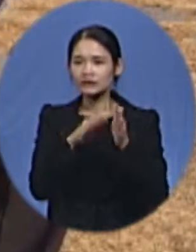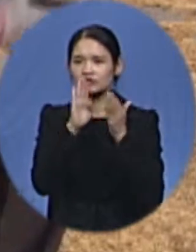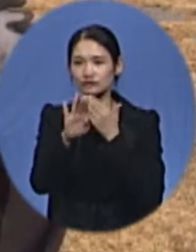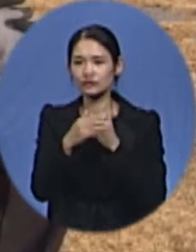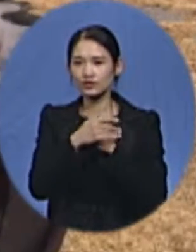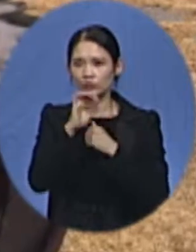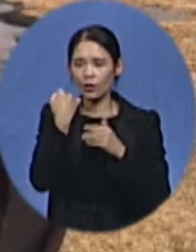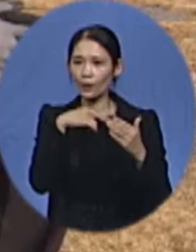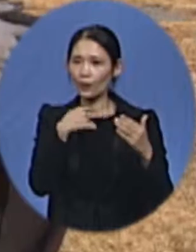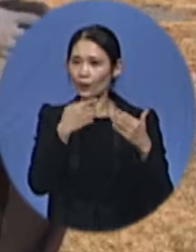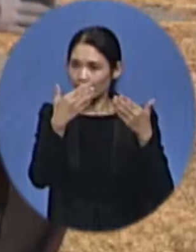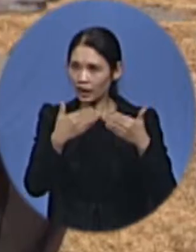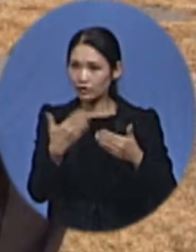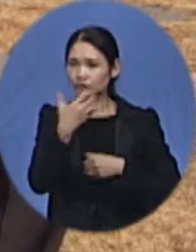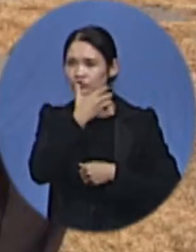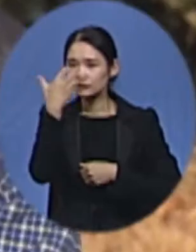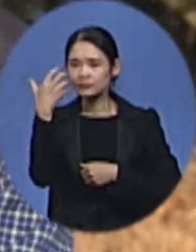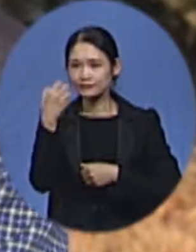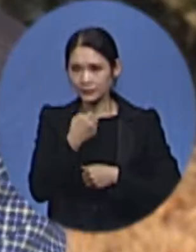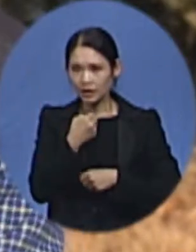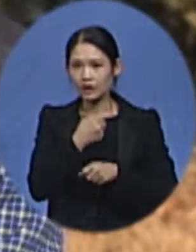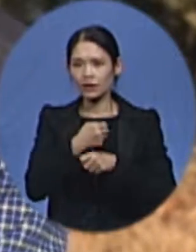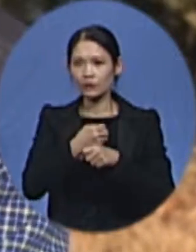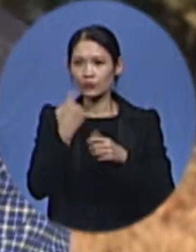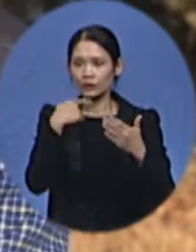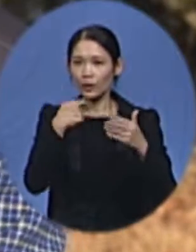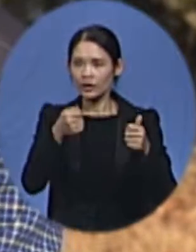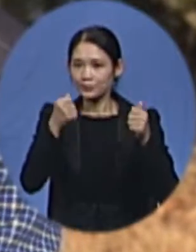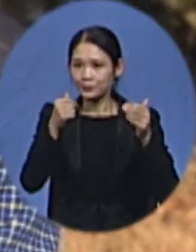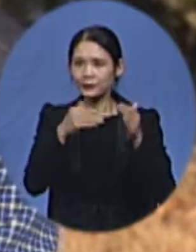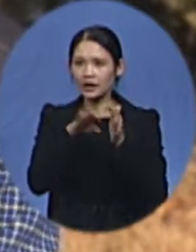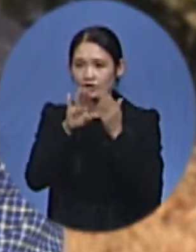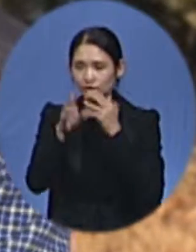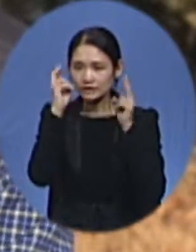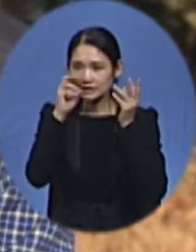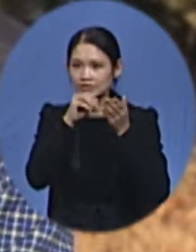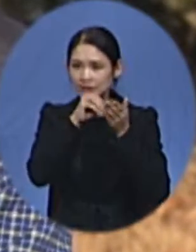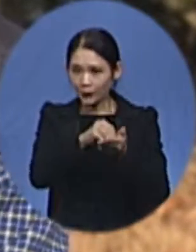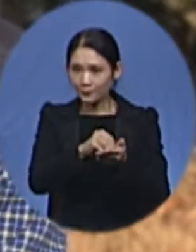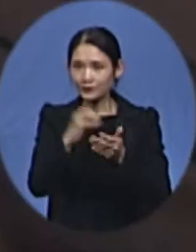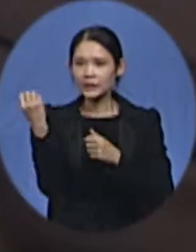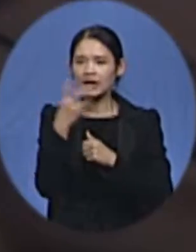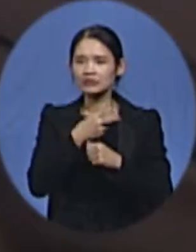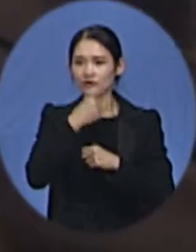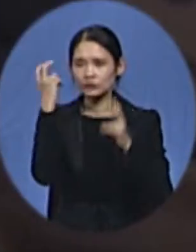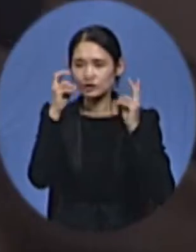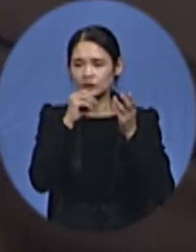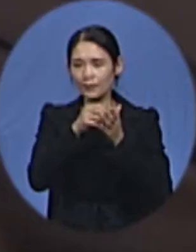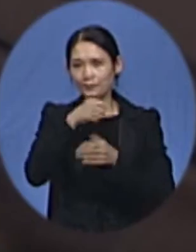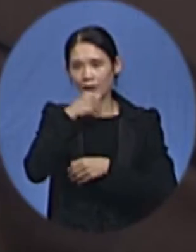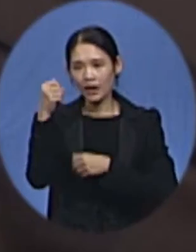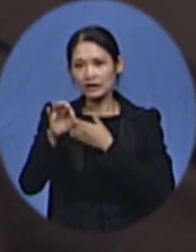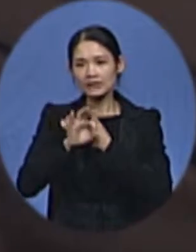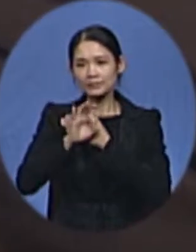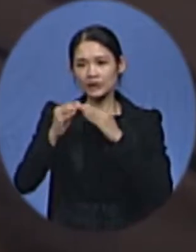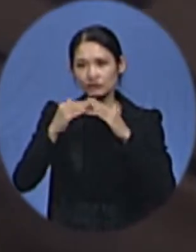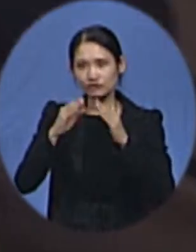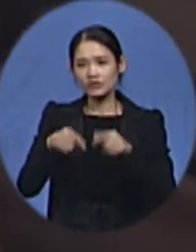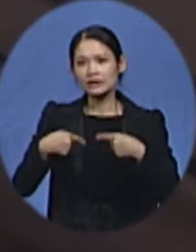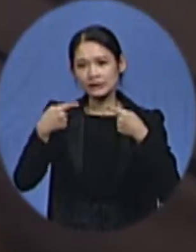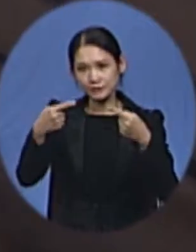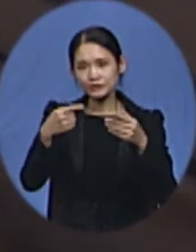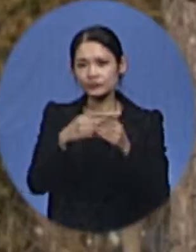교육을 받으며 재기의 꿈을 키웠고 교육을 마치자마자 취업 교육을 받은 뒤 일자리를 얻고 임대주택에도